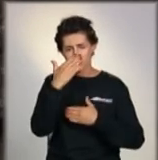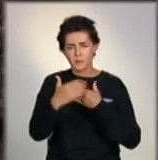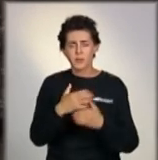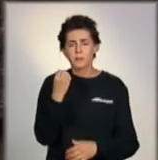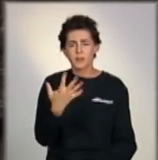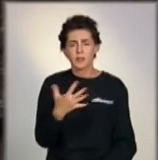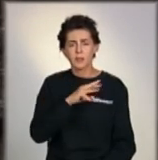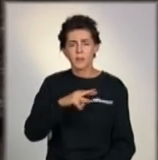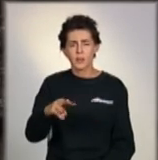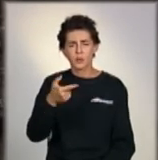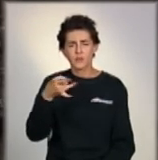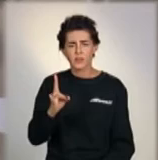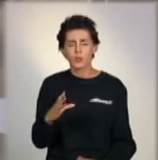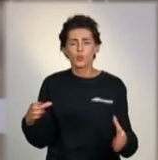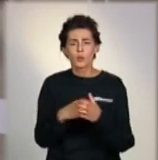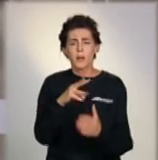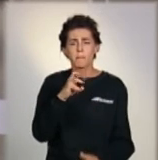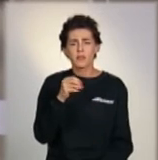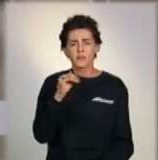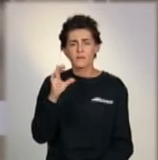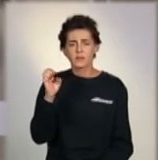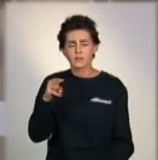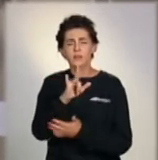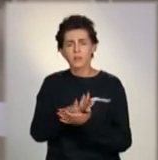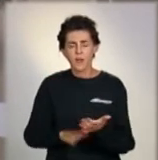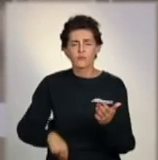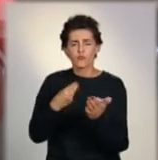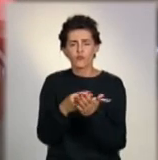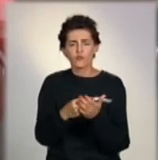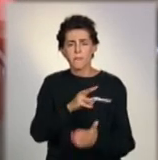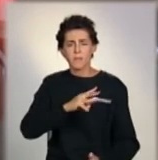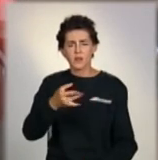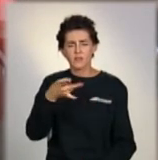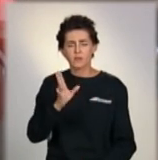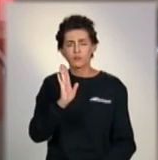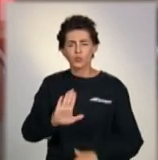15 мільйонів гривень. Група «Медінвест» і надалі інвестуватиме мільйони гривень в